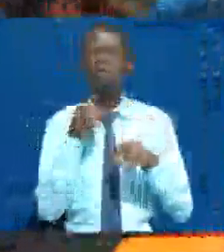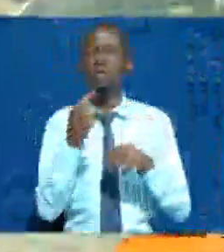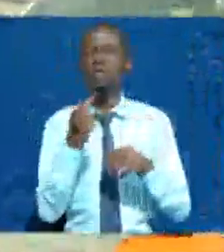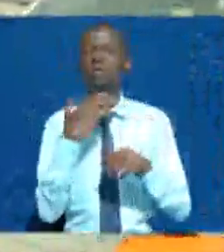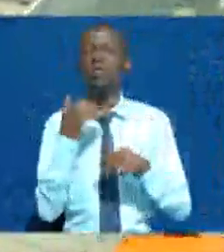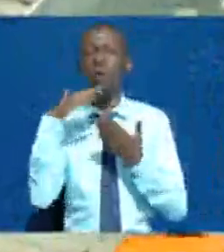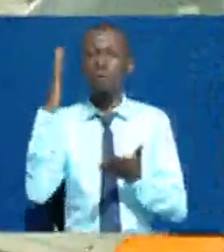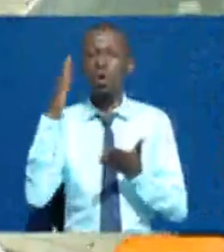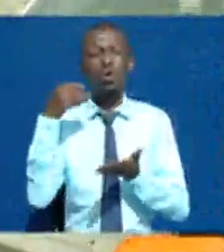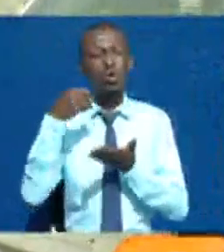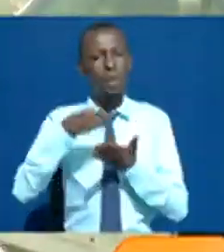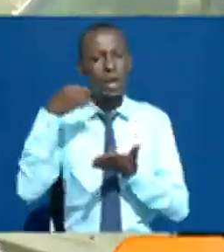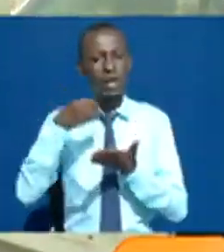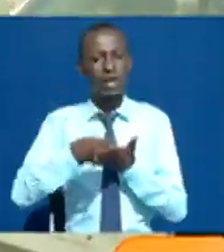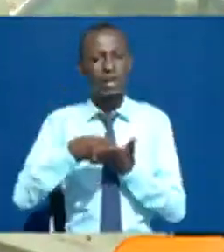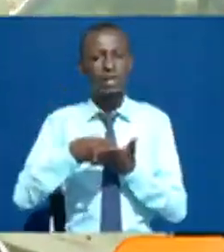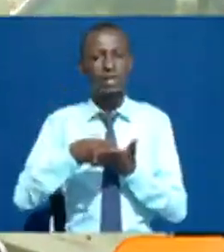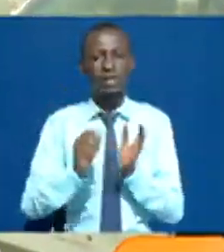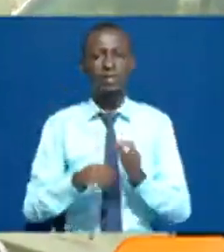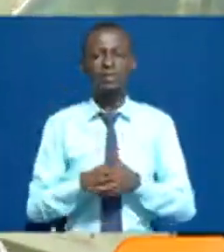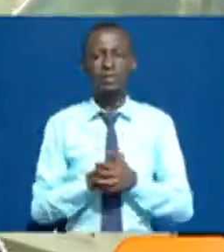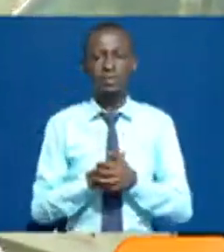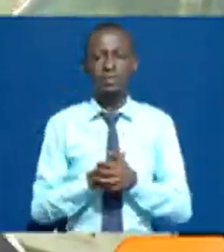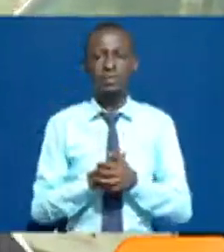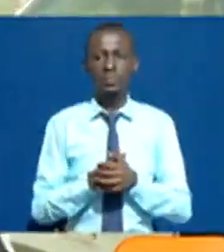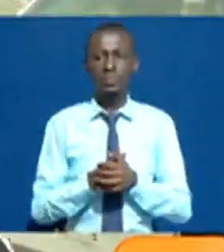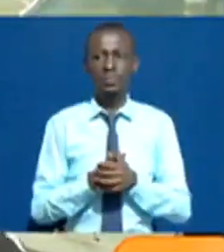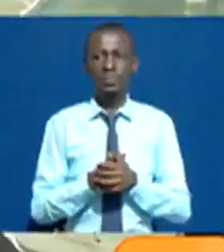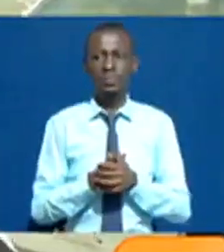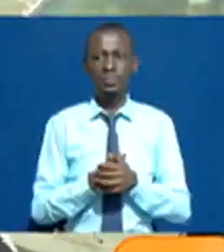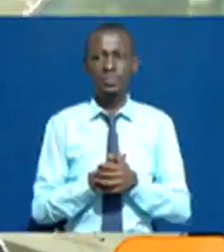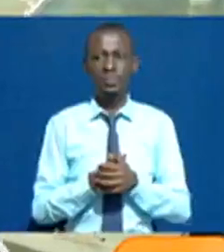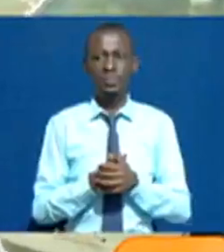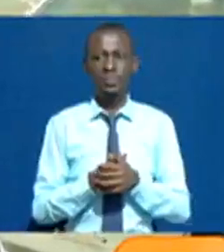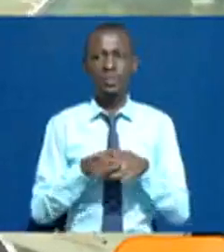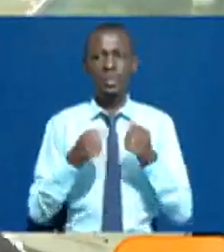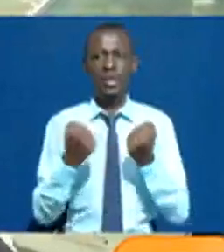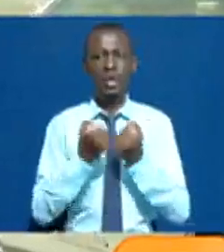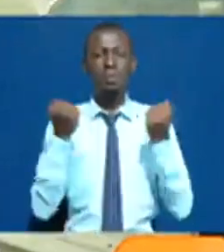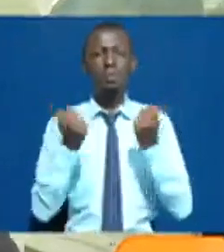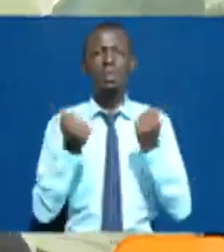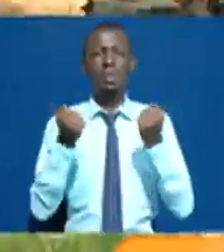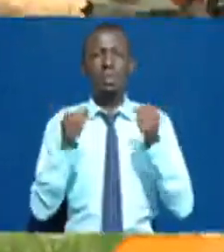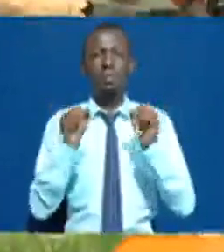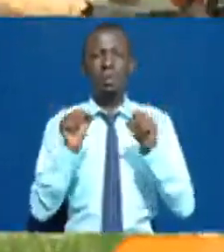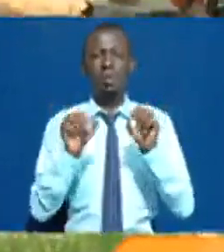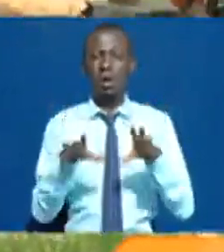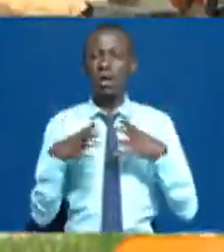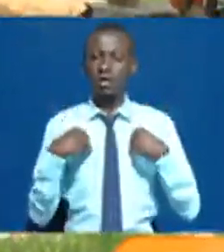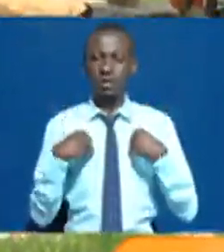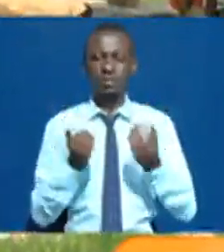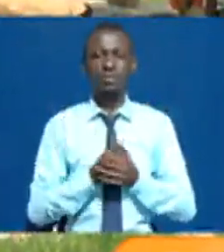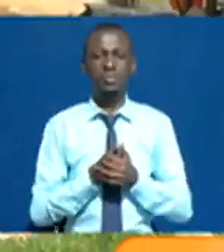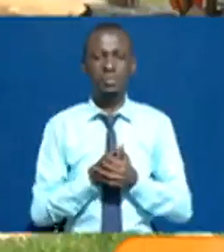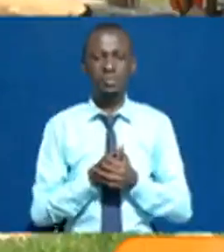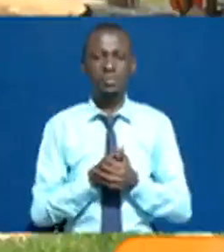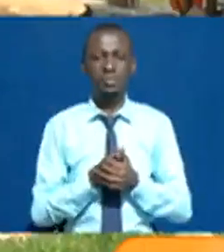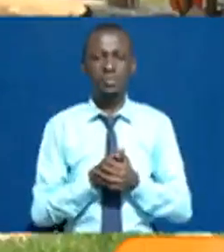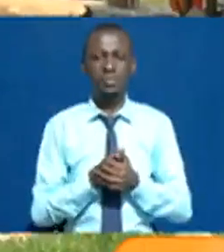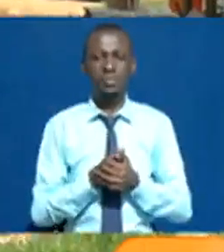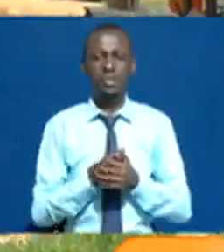kubwa, na unajua mpishi mzuri na mbwaga ukipika chakula uambue chumvi leo ijatosha, usitete, ongeza chumvi. Sports fans can place